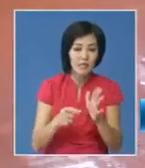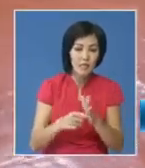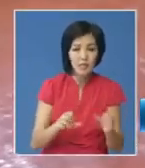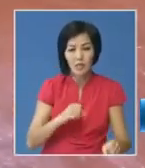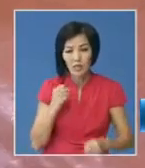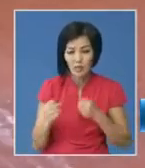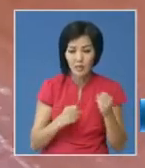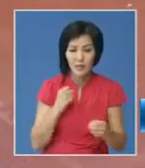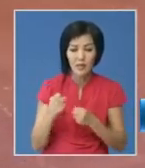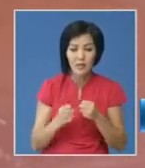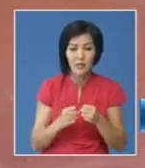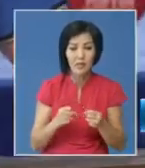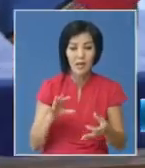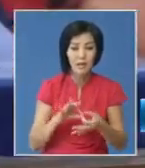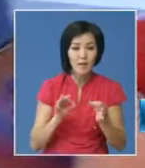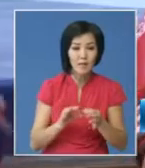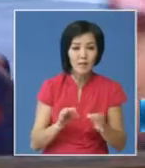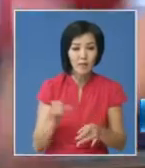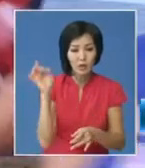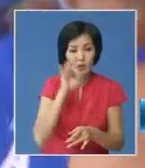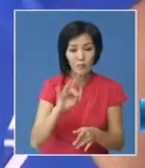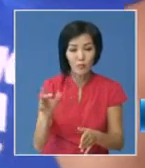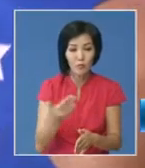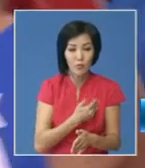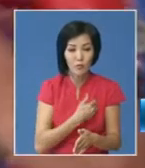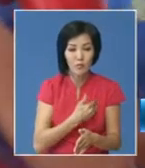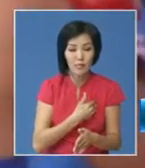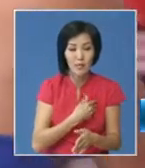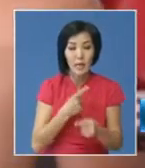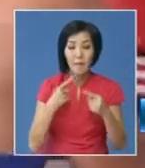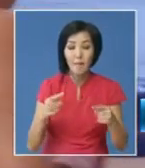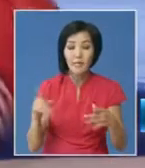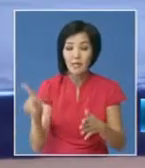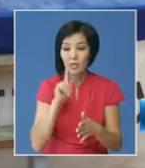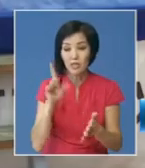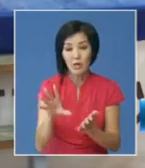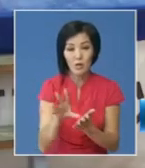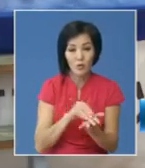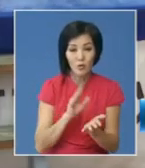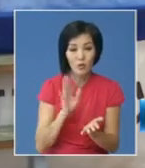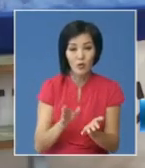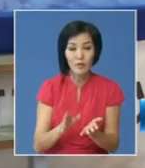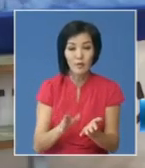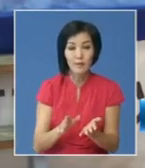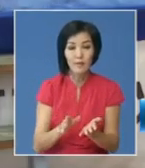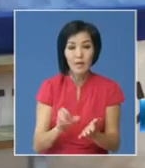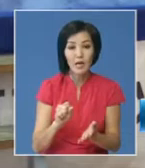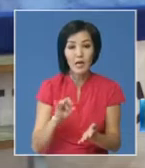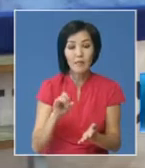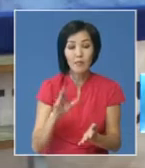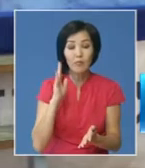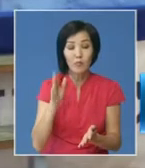Барлық арманы олимпиада жеңімпаз болу. Оның бұл табандылығы осындағы өзге де спортшыларға үлгі. Ойлаймын, бұл баланың болашағы әлі